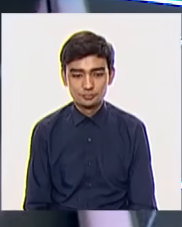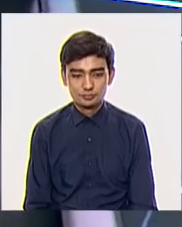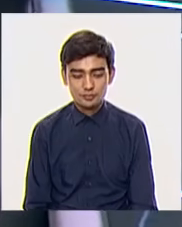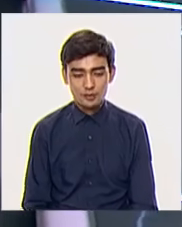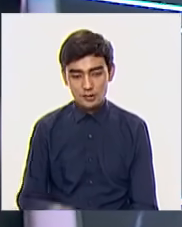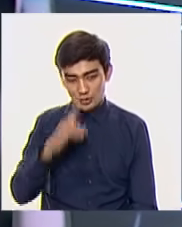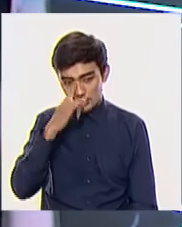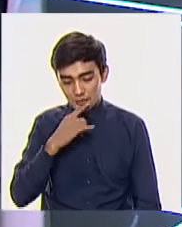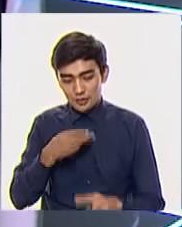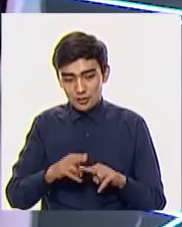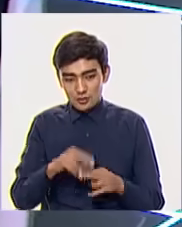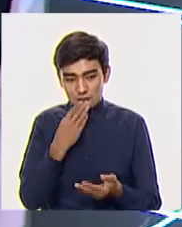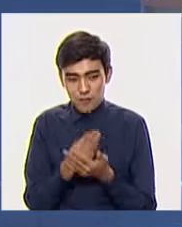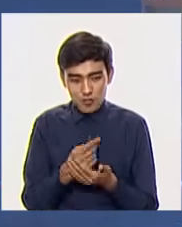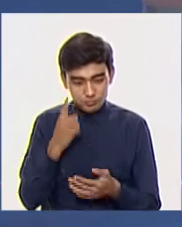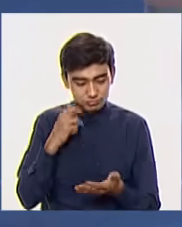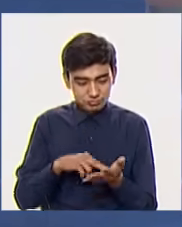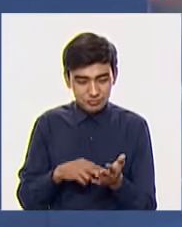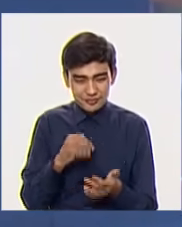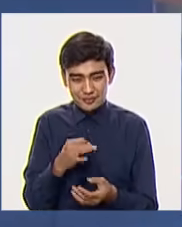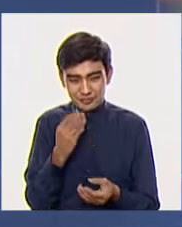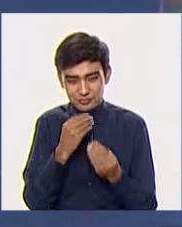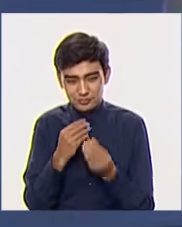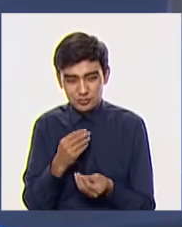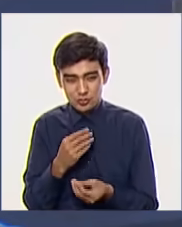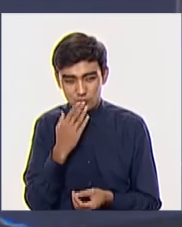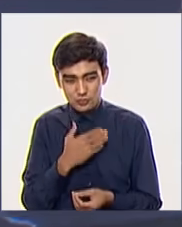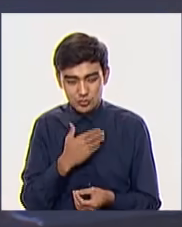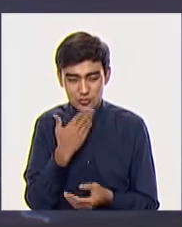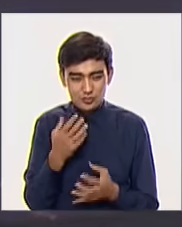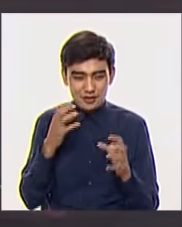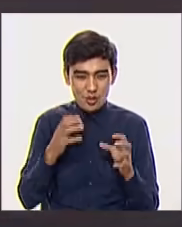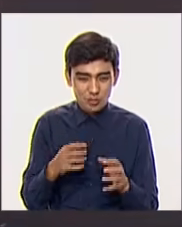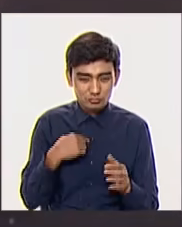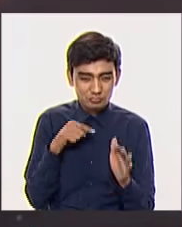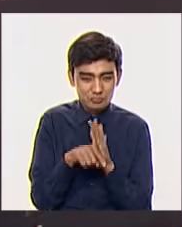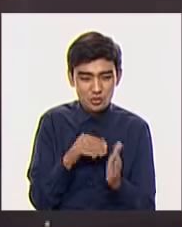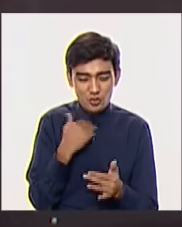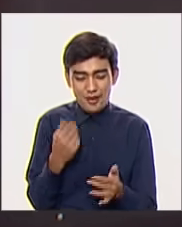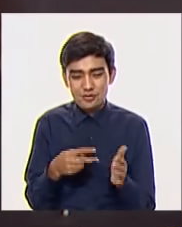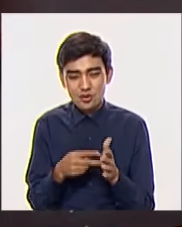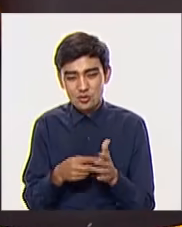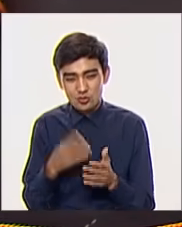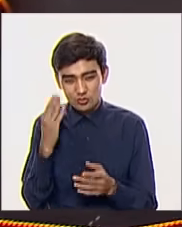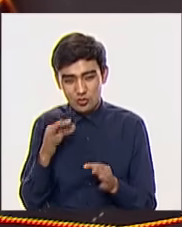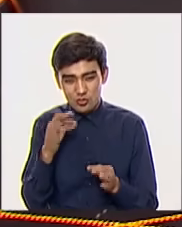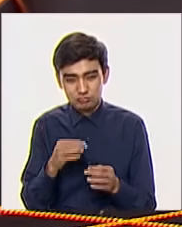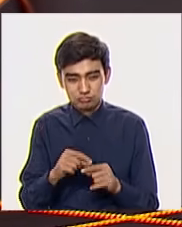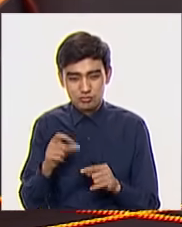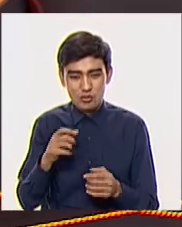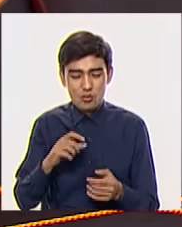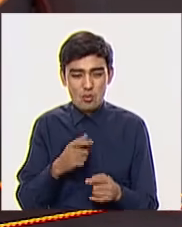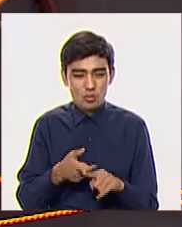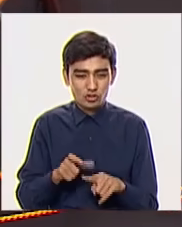У рядовых казахстанцев своя арифметика. Потребитель не очень-то любит вникать в законы рынка. К тому же цифры в отчетах у чиновников очень